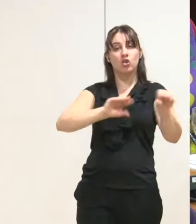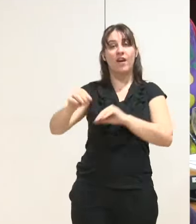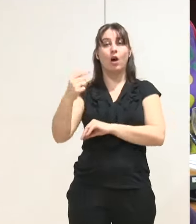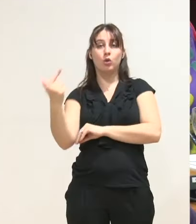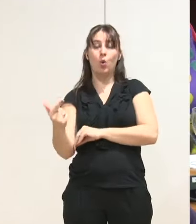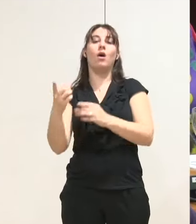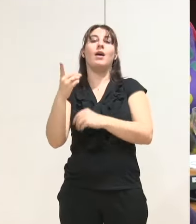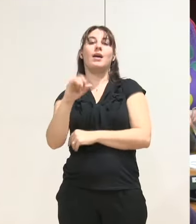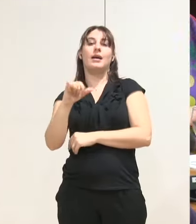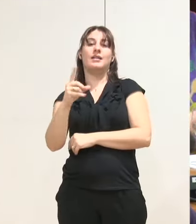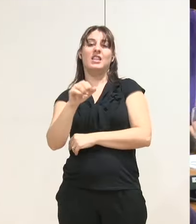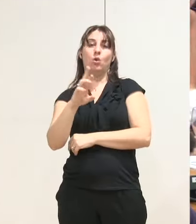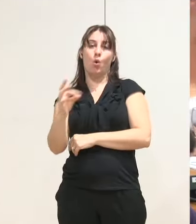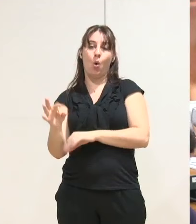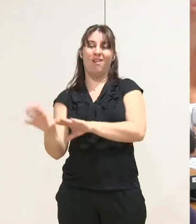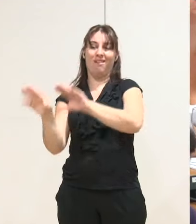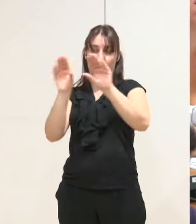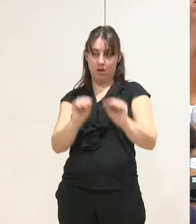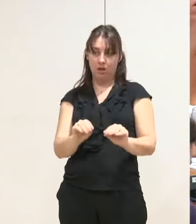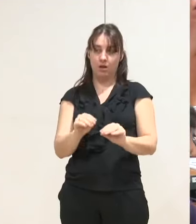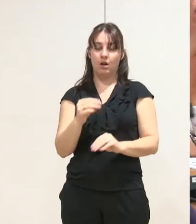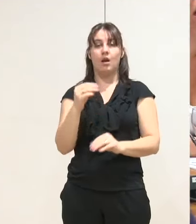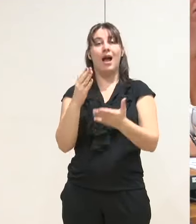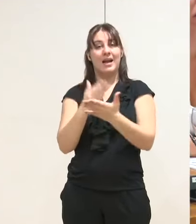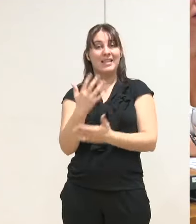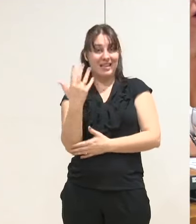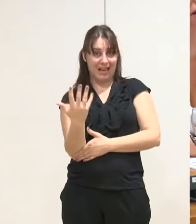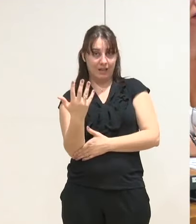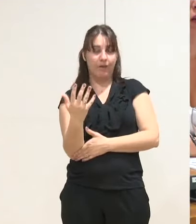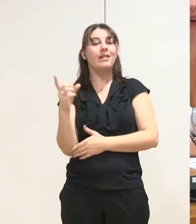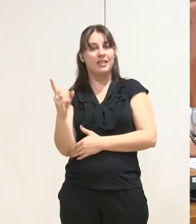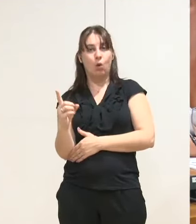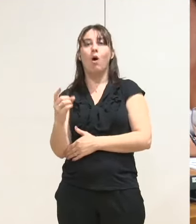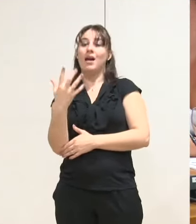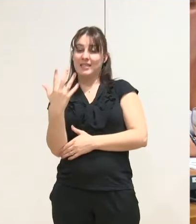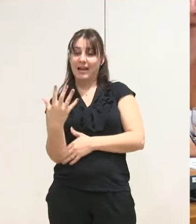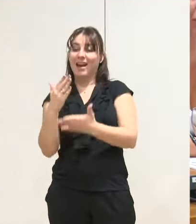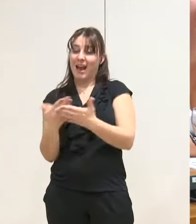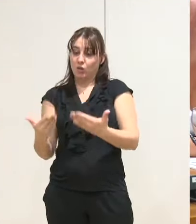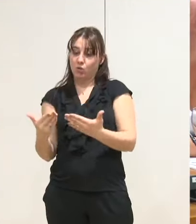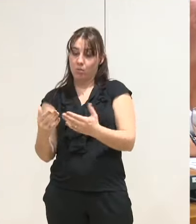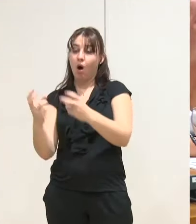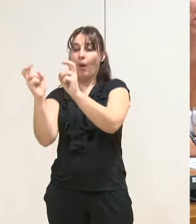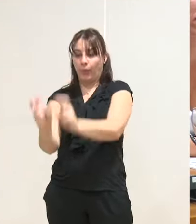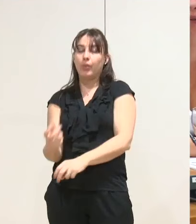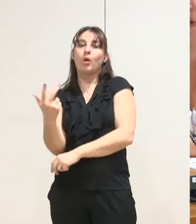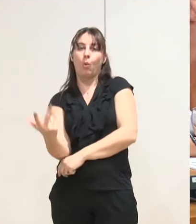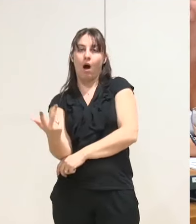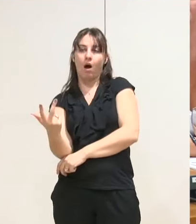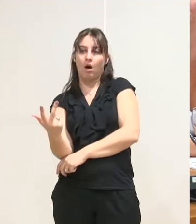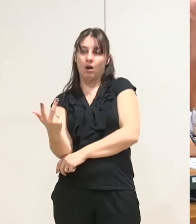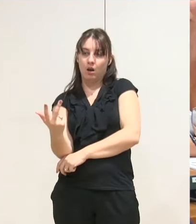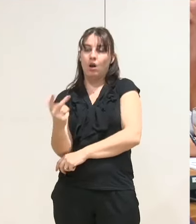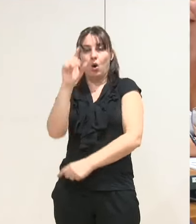d'yro qui passera qui passeront de cinq classes donc l'école d'hyro passera de 5 classes à trois classes afin d'accueillir cinq classes